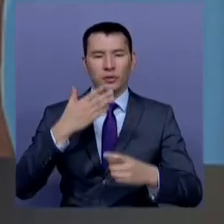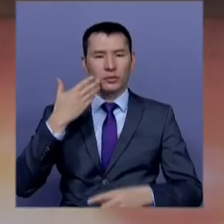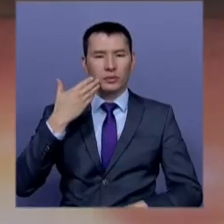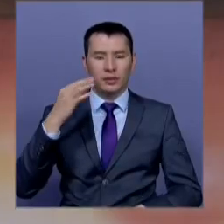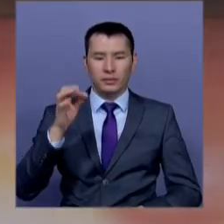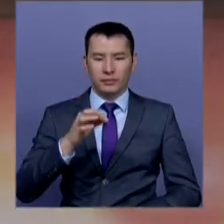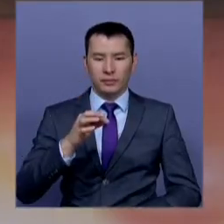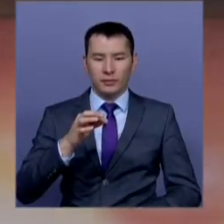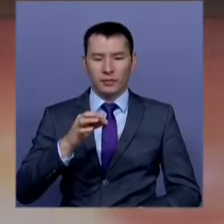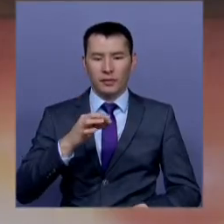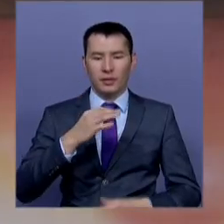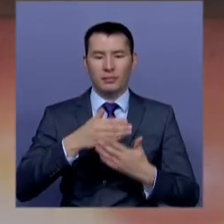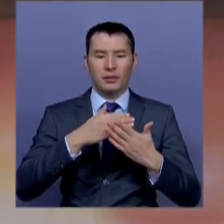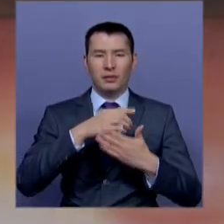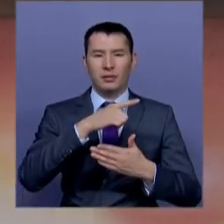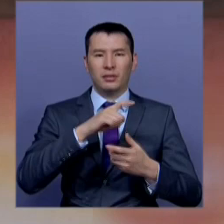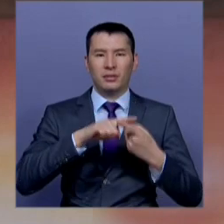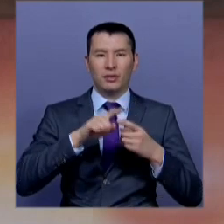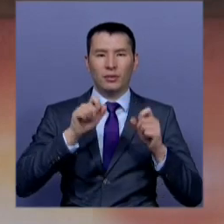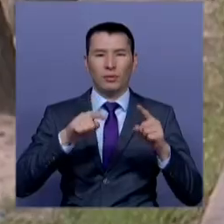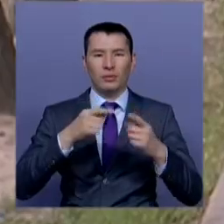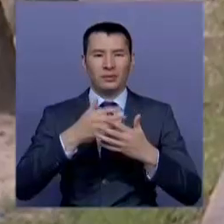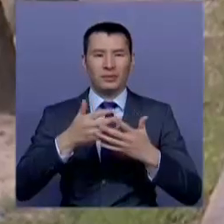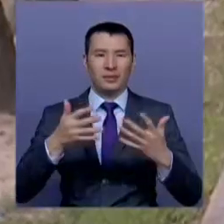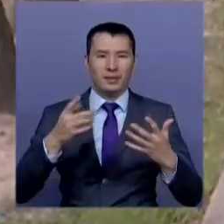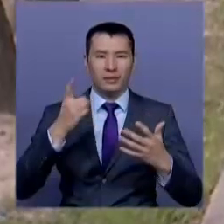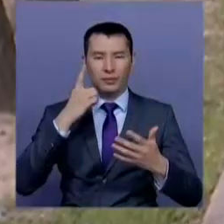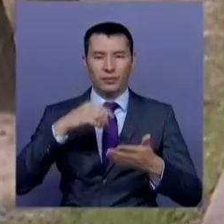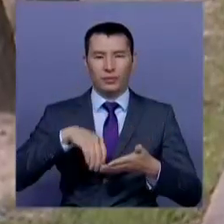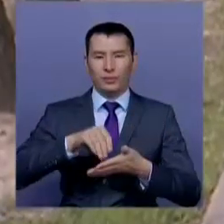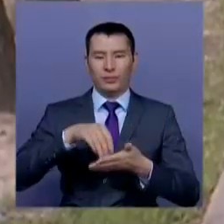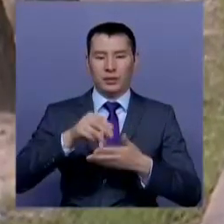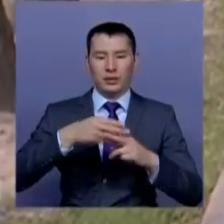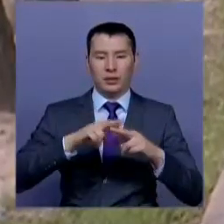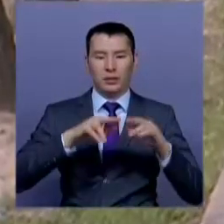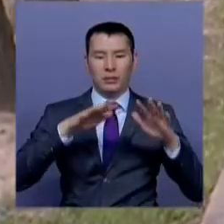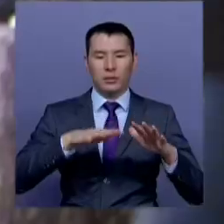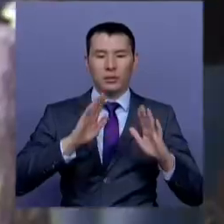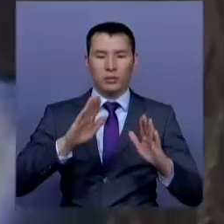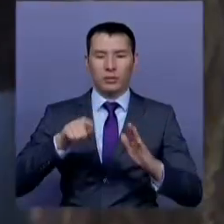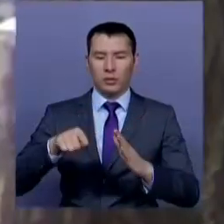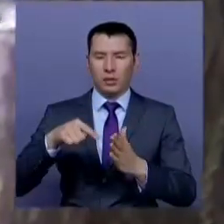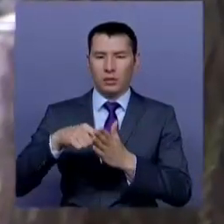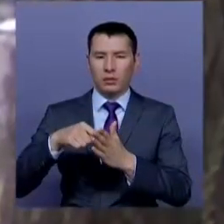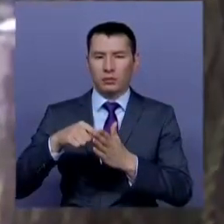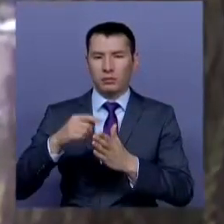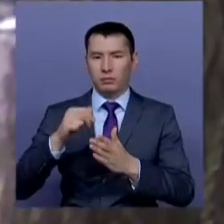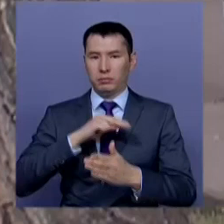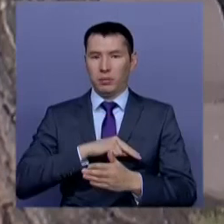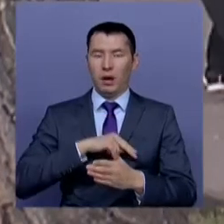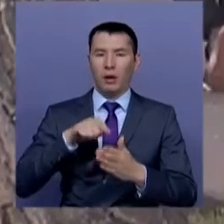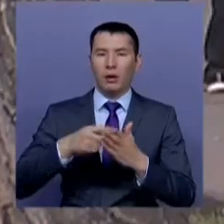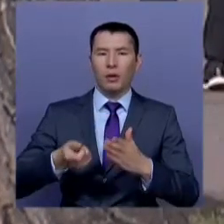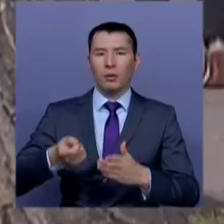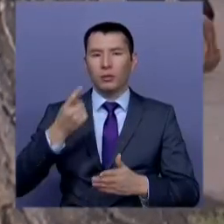телефон. Ломбарды и рынки. Именно сюда воры несут краденные телефоны. Скупщиков интересует только состояние аппарата. Происхождение никого не волнует. Одно